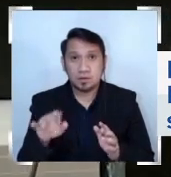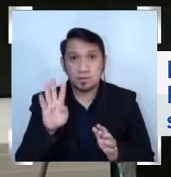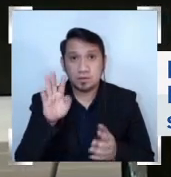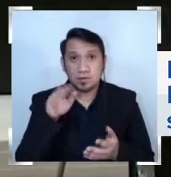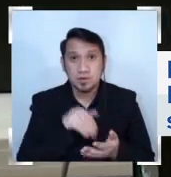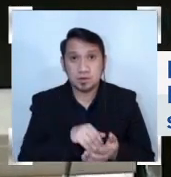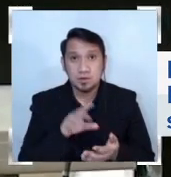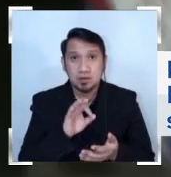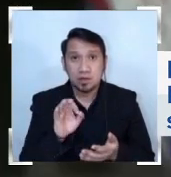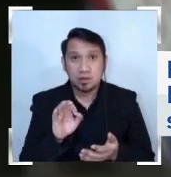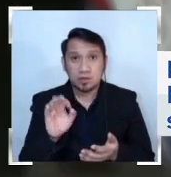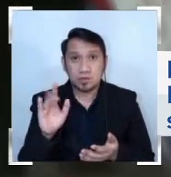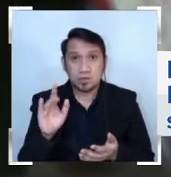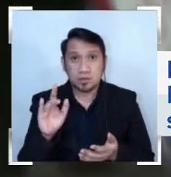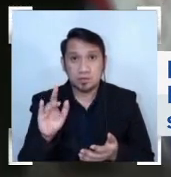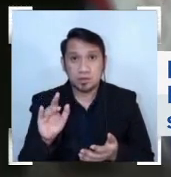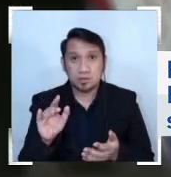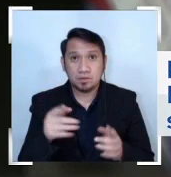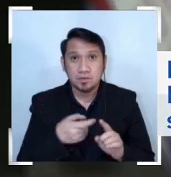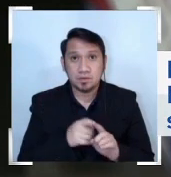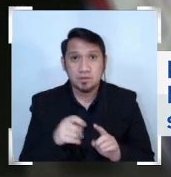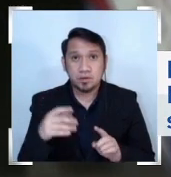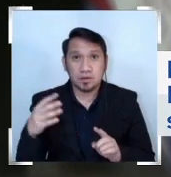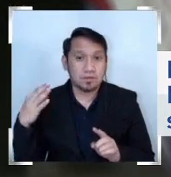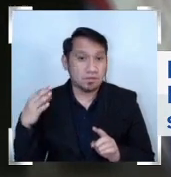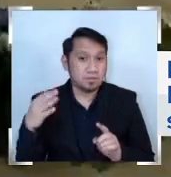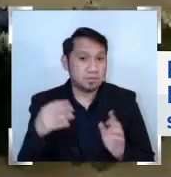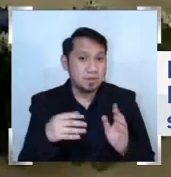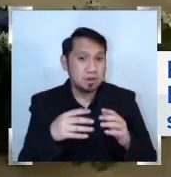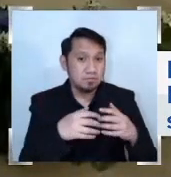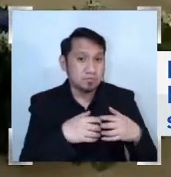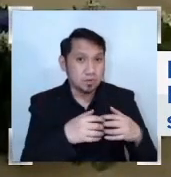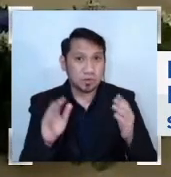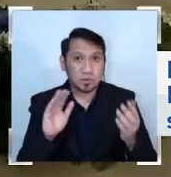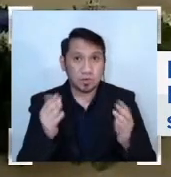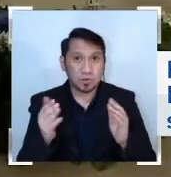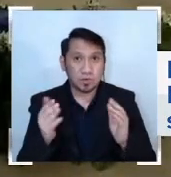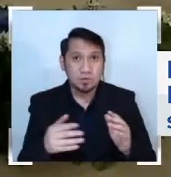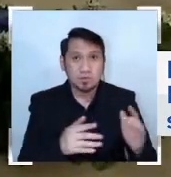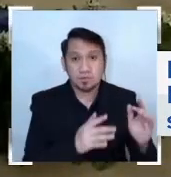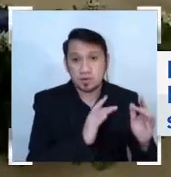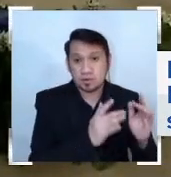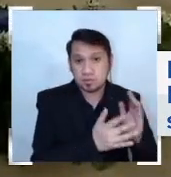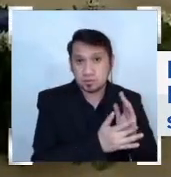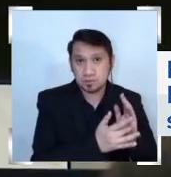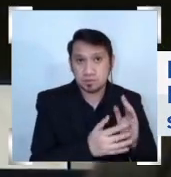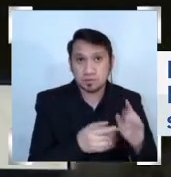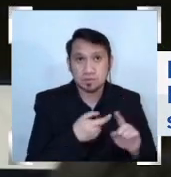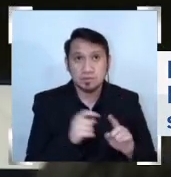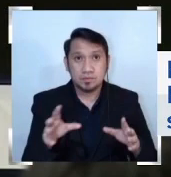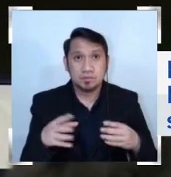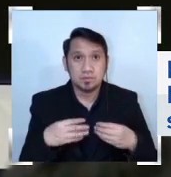na election returns mula sa mga vote counting machine para ikumpara ito sa electronic returns na natanggap nila sa